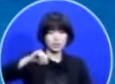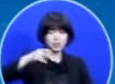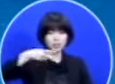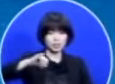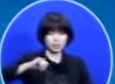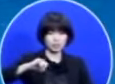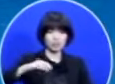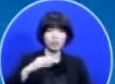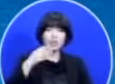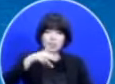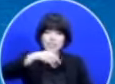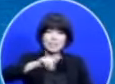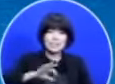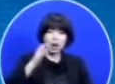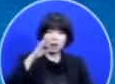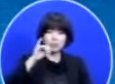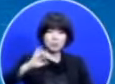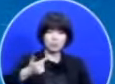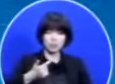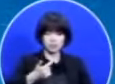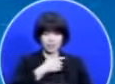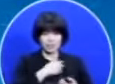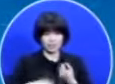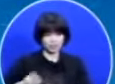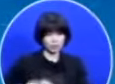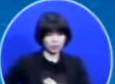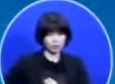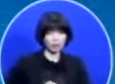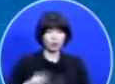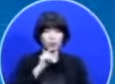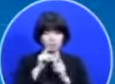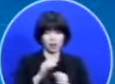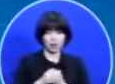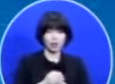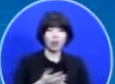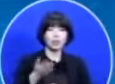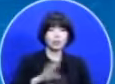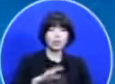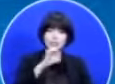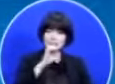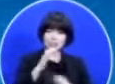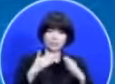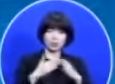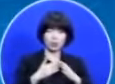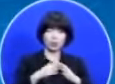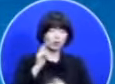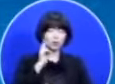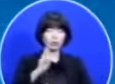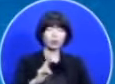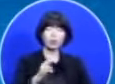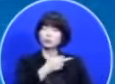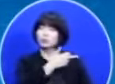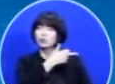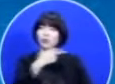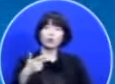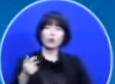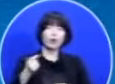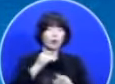라고 일컬어지는 사람입니다 그런데 그 성 프랜시스 대성당은 너무 화려하고 공장